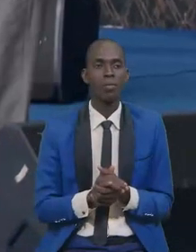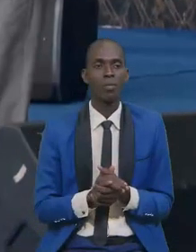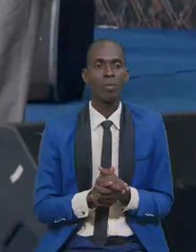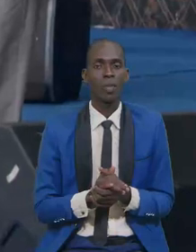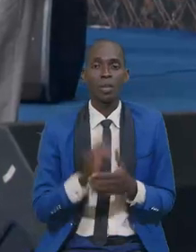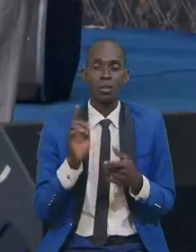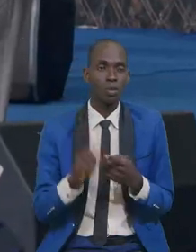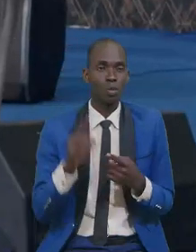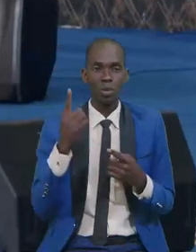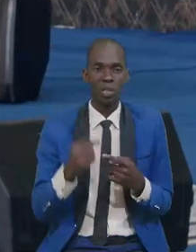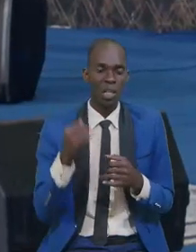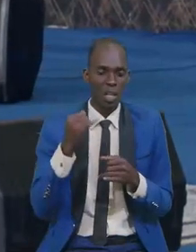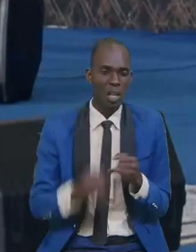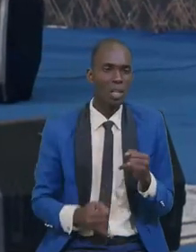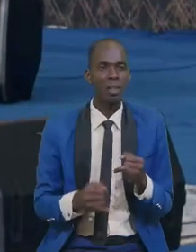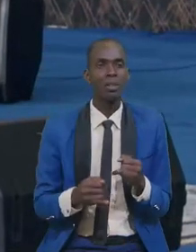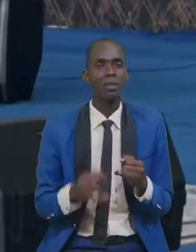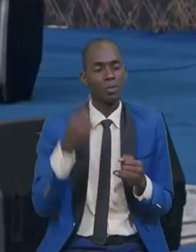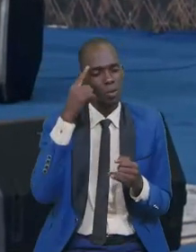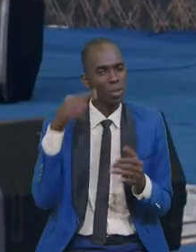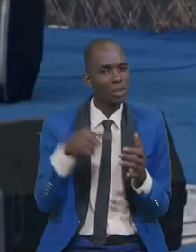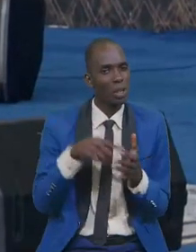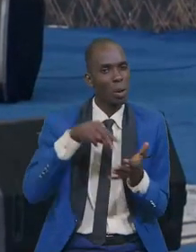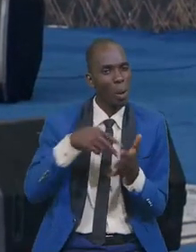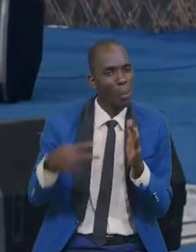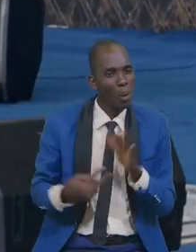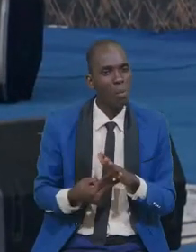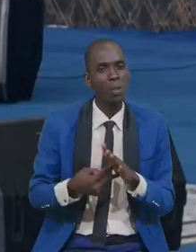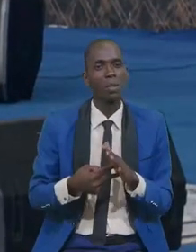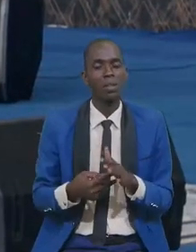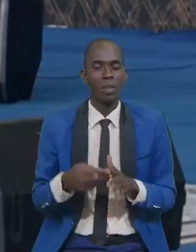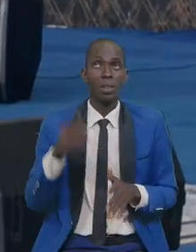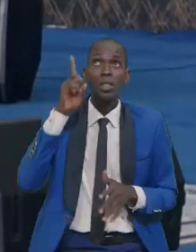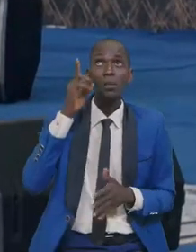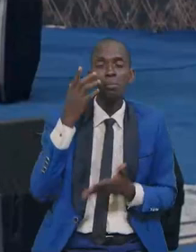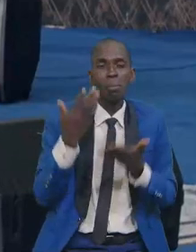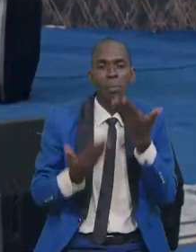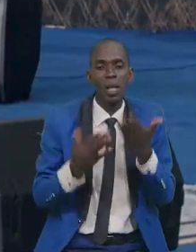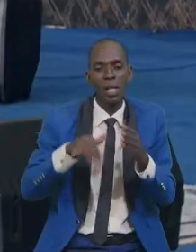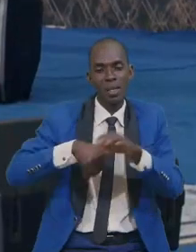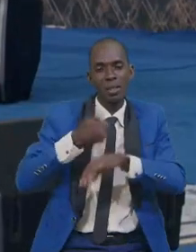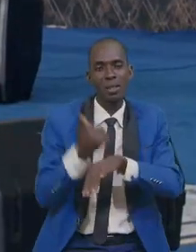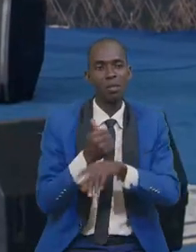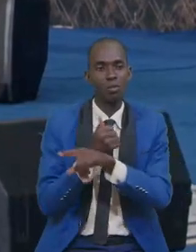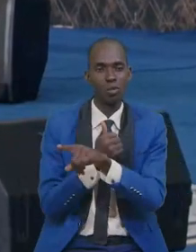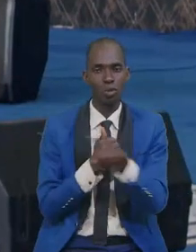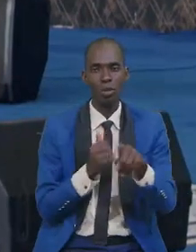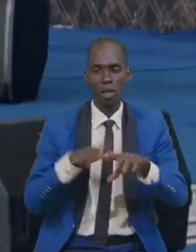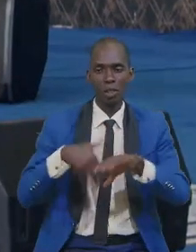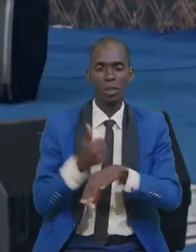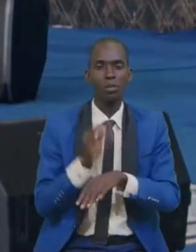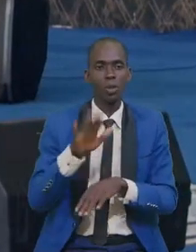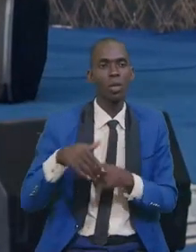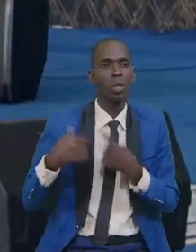Verset 13, il dit, afin d'affermir vos cœurs, pour qu'ils soient irréprochables dans la